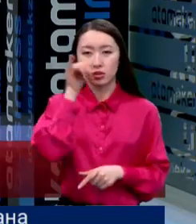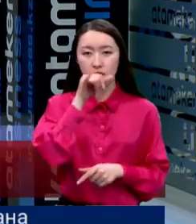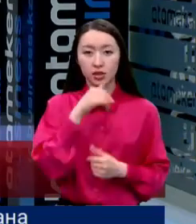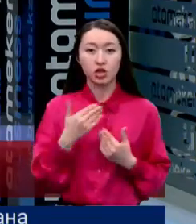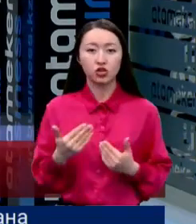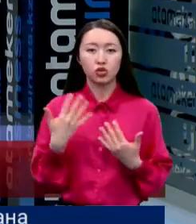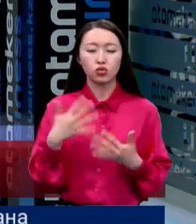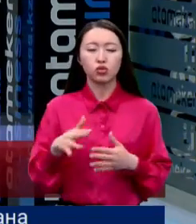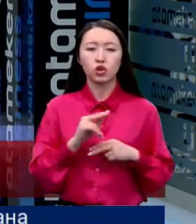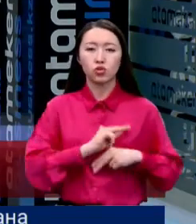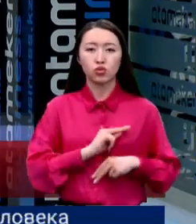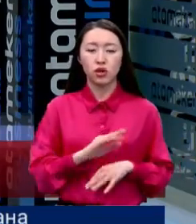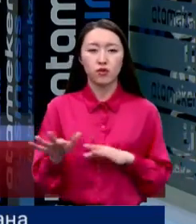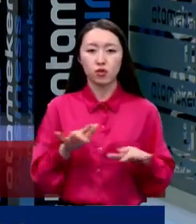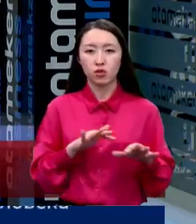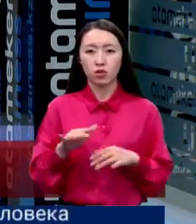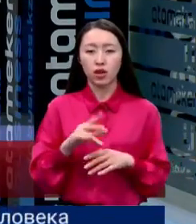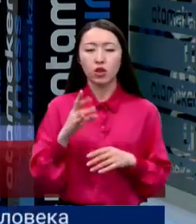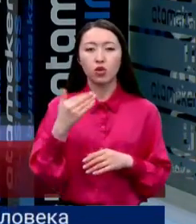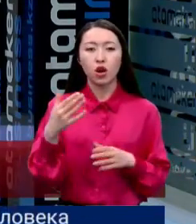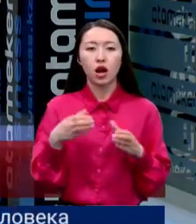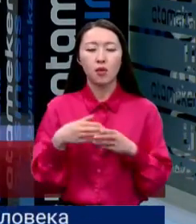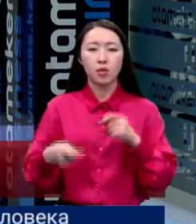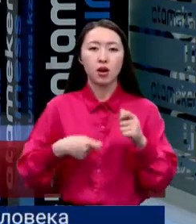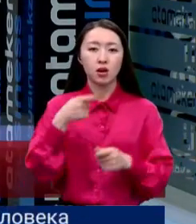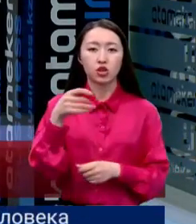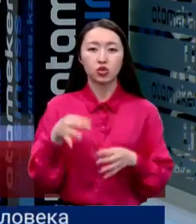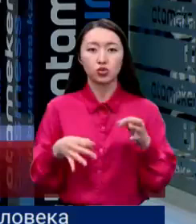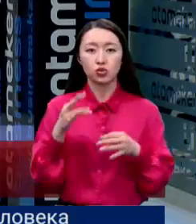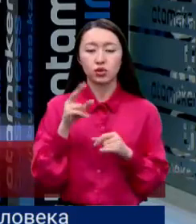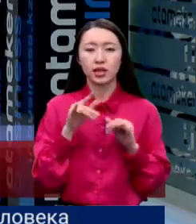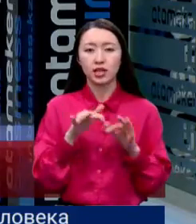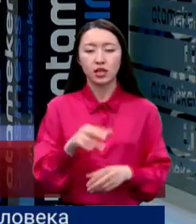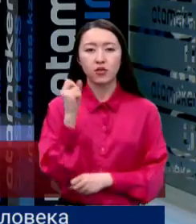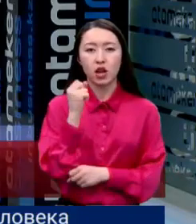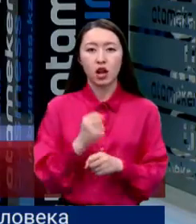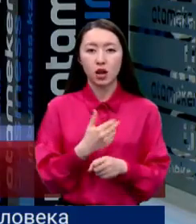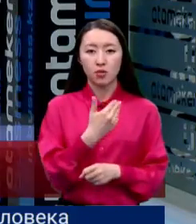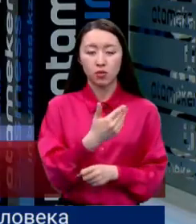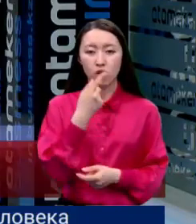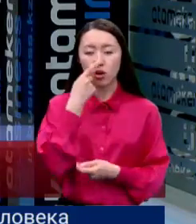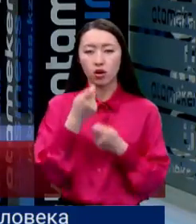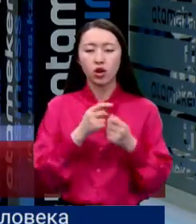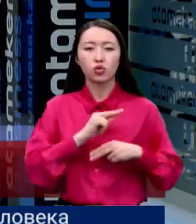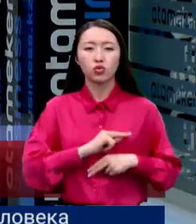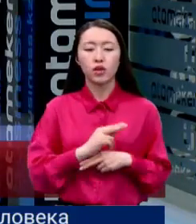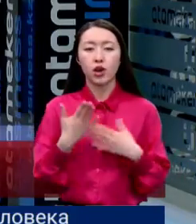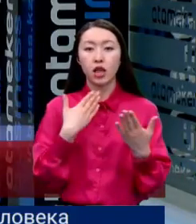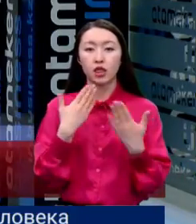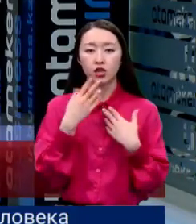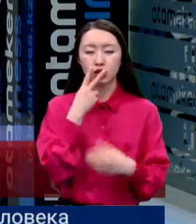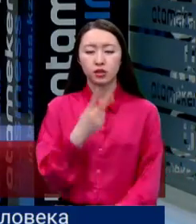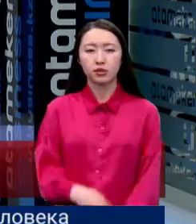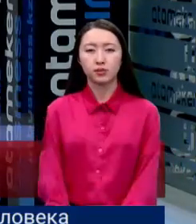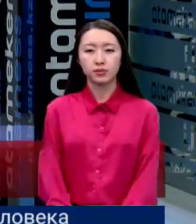создается трудовой арбитраж. Между тем, компания подала иск в суд на действия рабочих. В нюансах трудовых отношений разбиралась